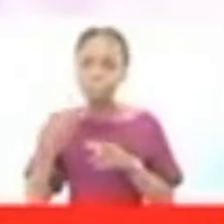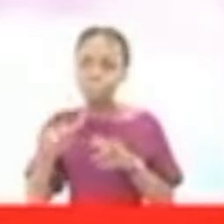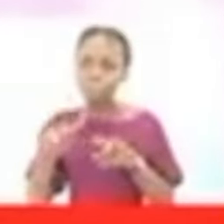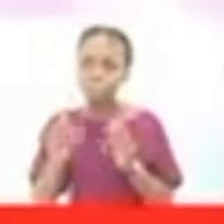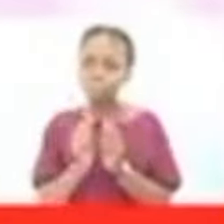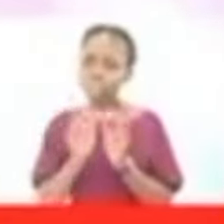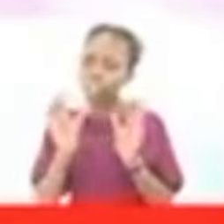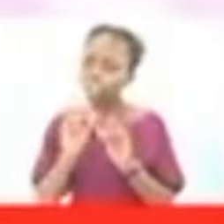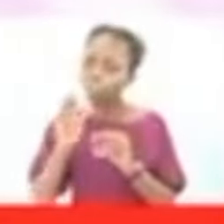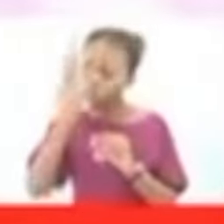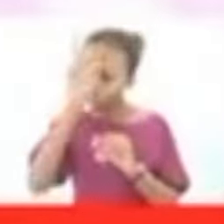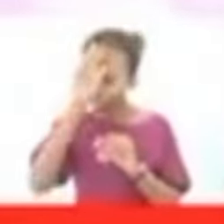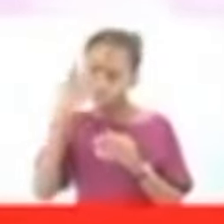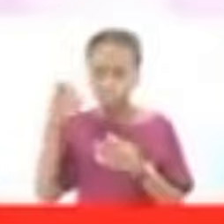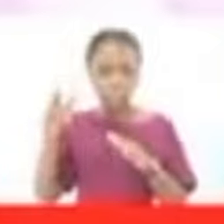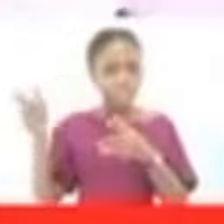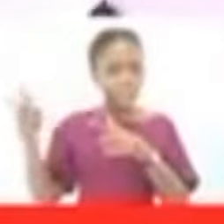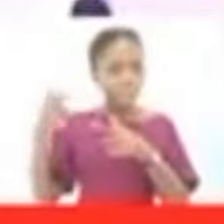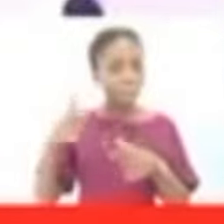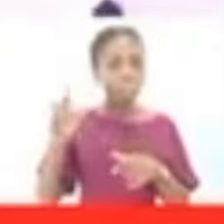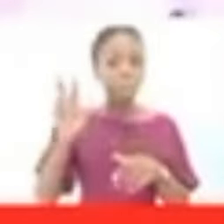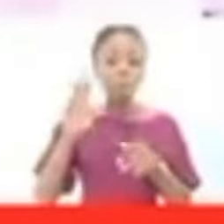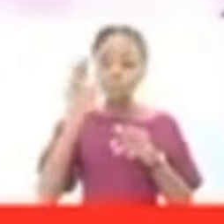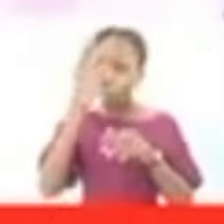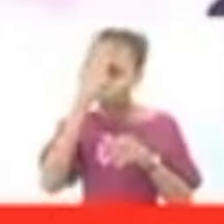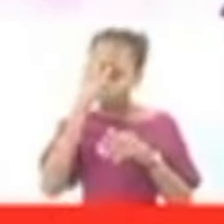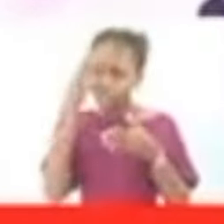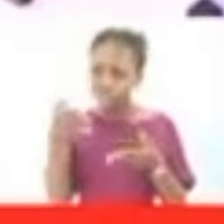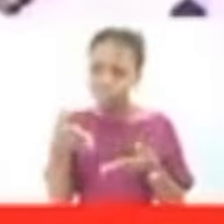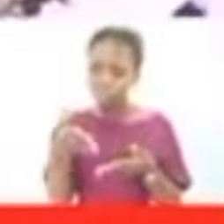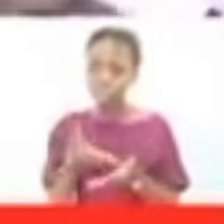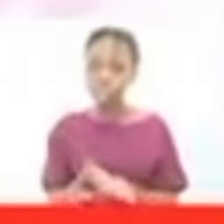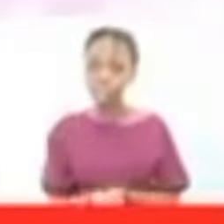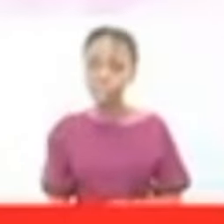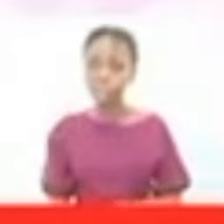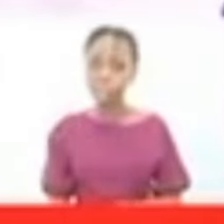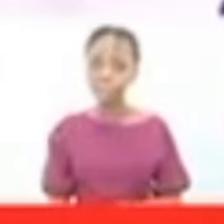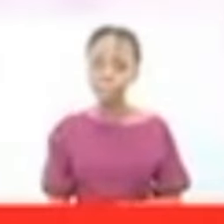hapa bila mapolisi? Si mlikuwa mnakujanga mnaona mapolisi hapa?